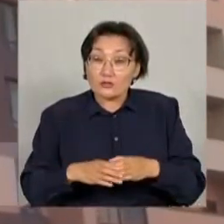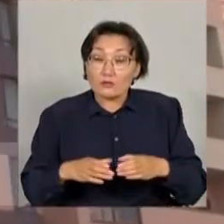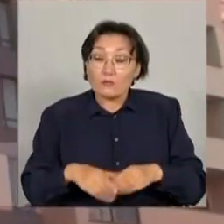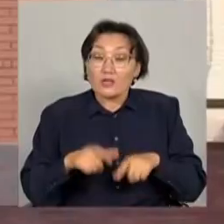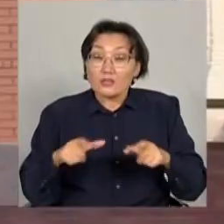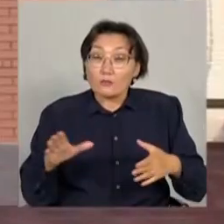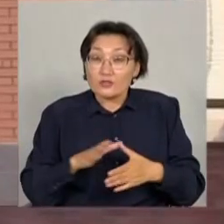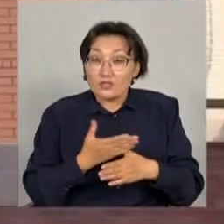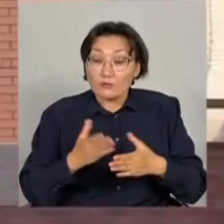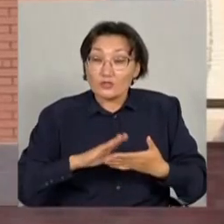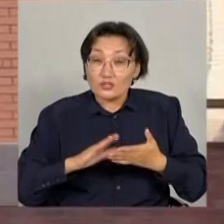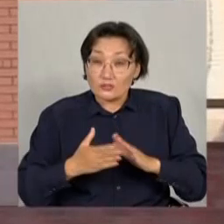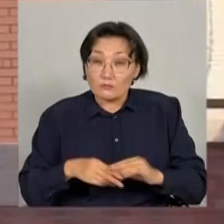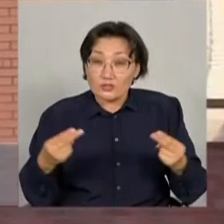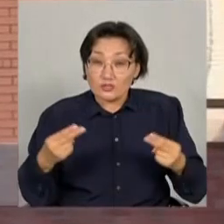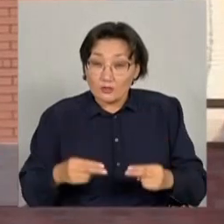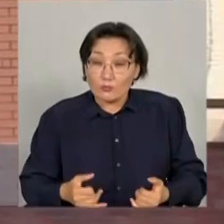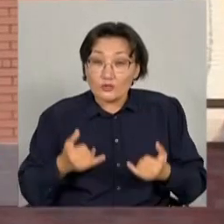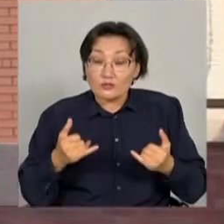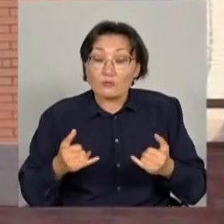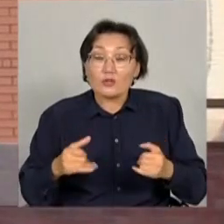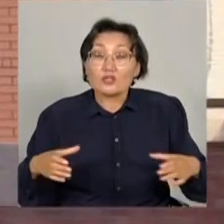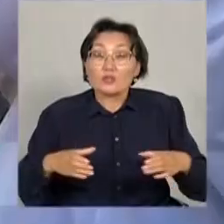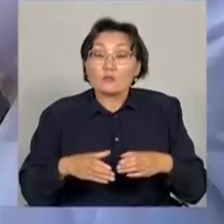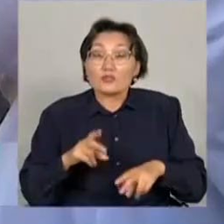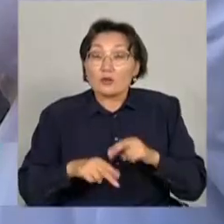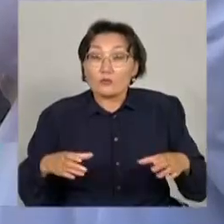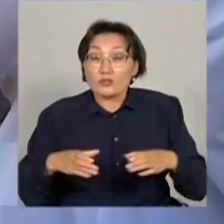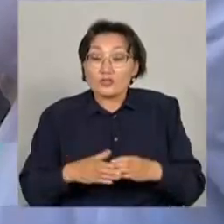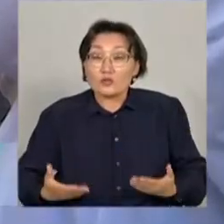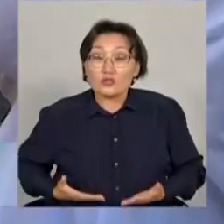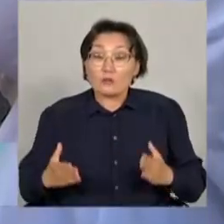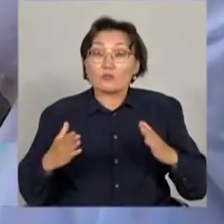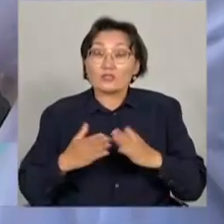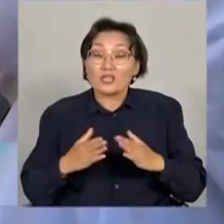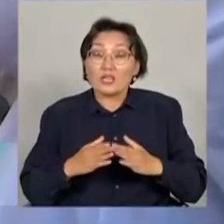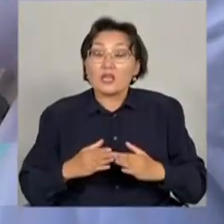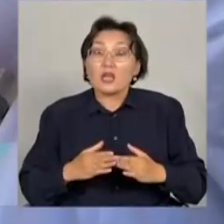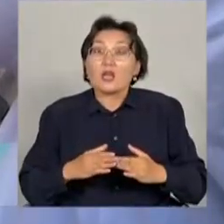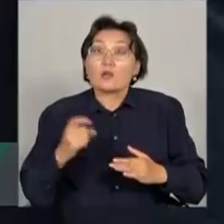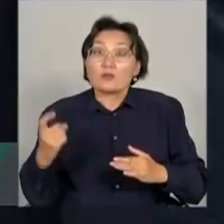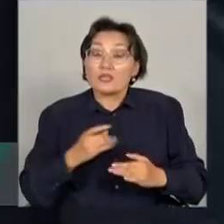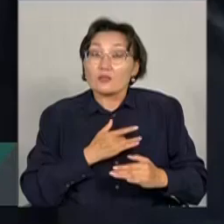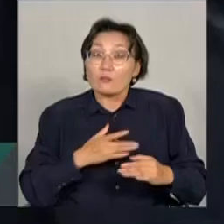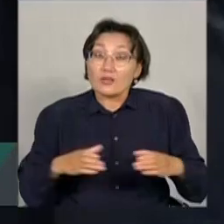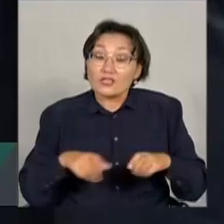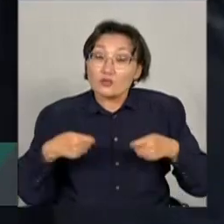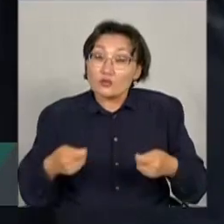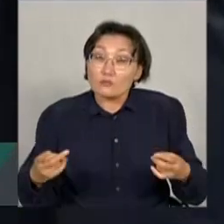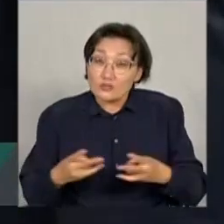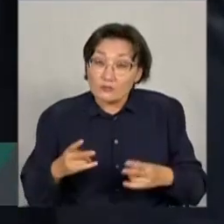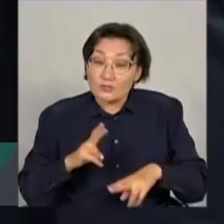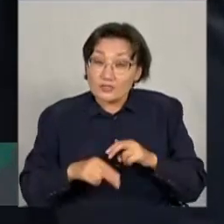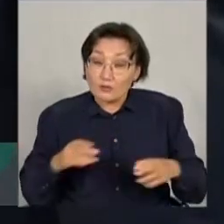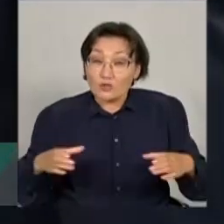тұрғындар арасында келісім шарт жасалу үшін мердігер тұрғын үй кешенін меншік иелері бірлестігіне өткізіп беруі керек екен. Ал